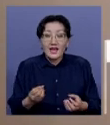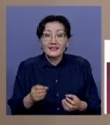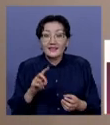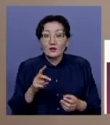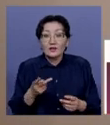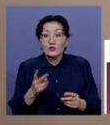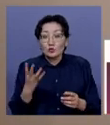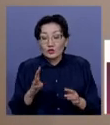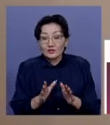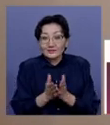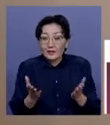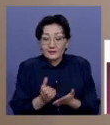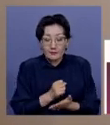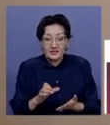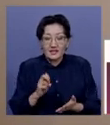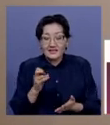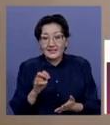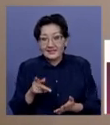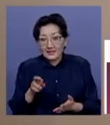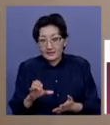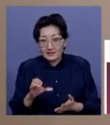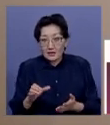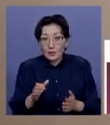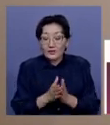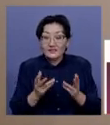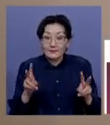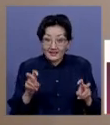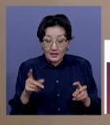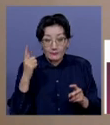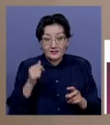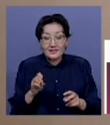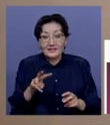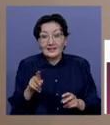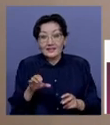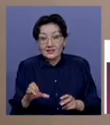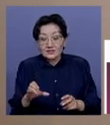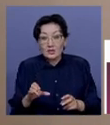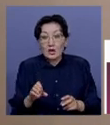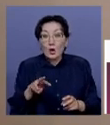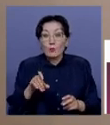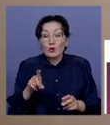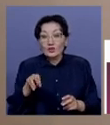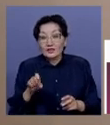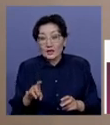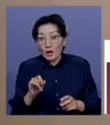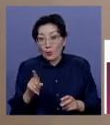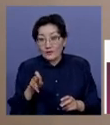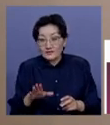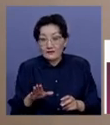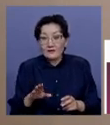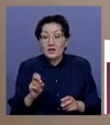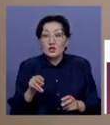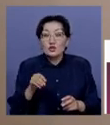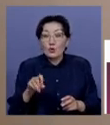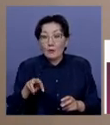табылған жоқ. Ол кітаптардың біз тек қана аттарын білеміз, яғни Ильястың көзін көрген Мұхтар Әуезов, Қажым